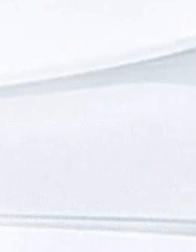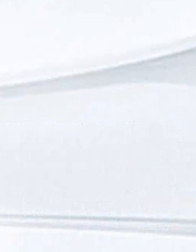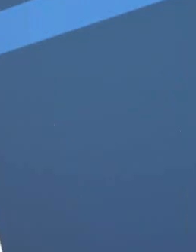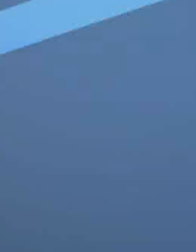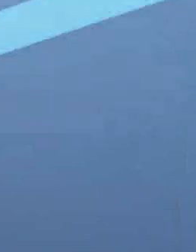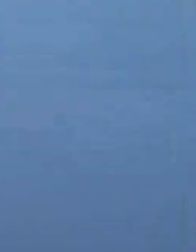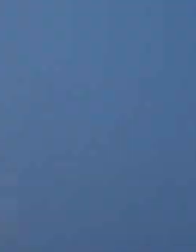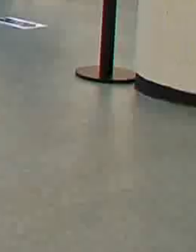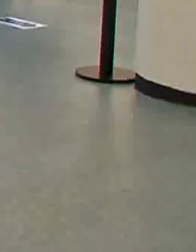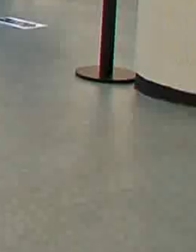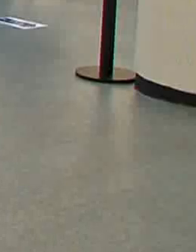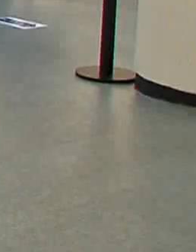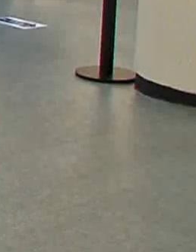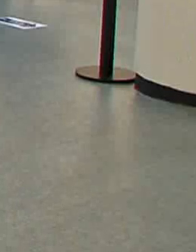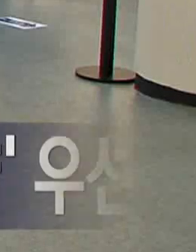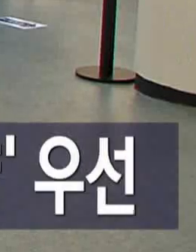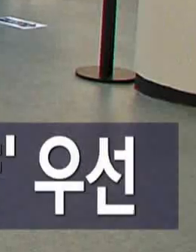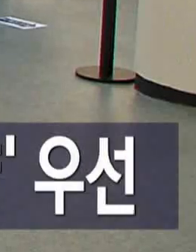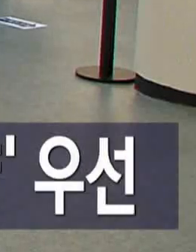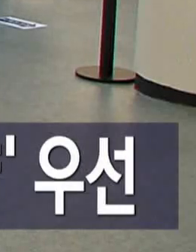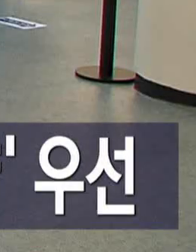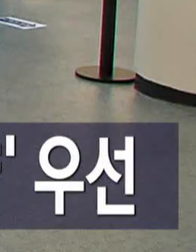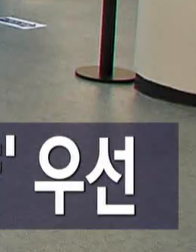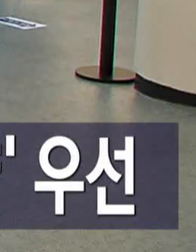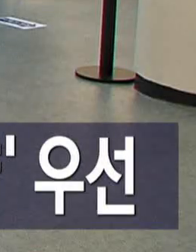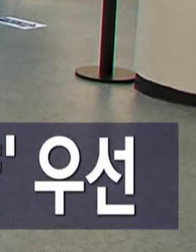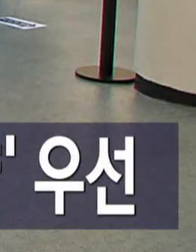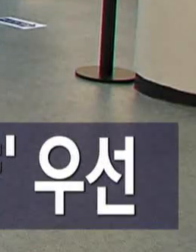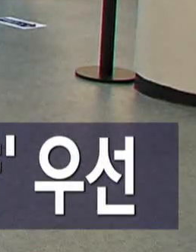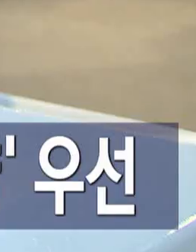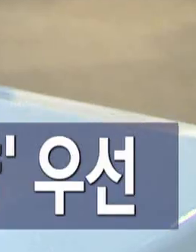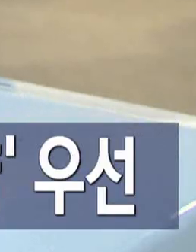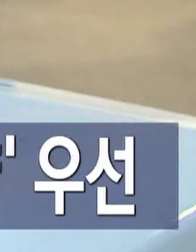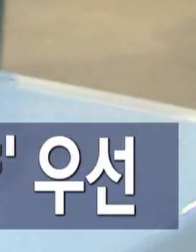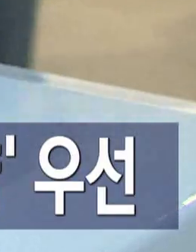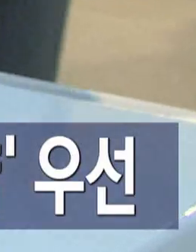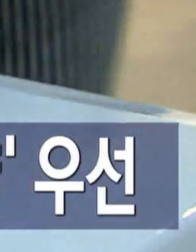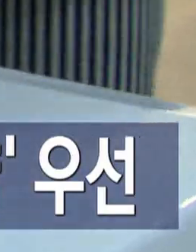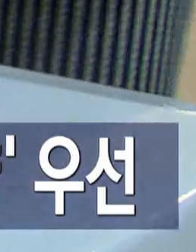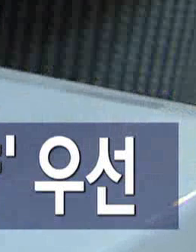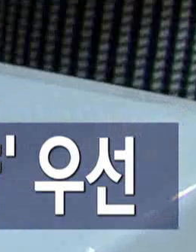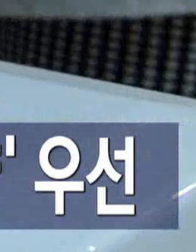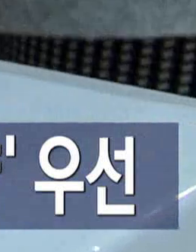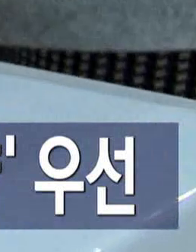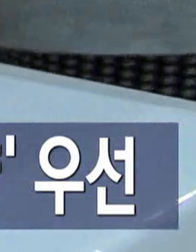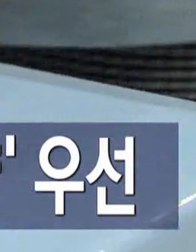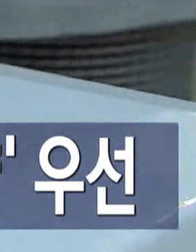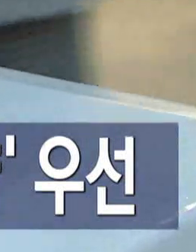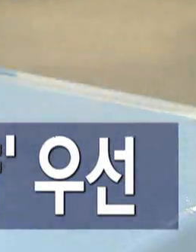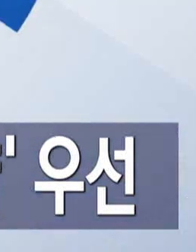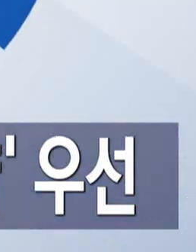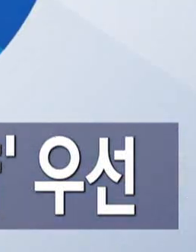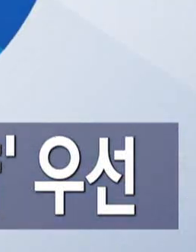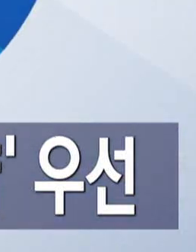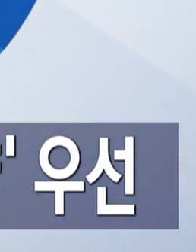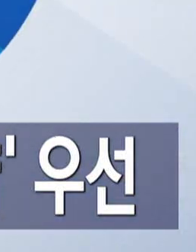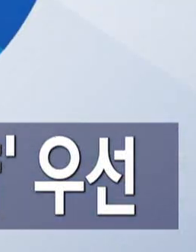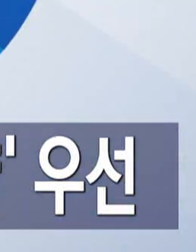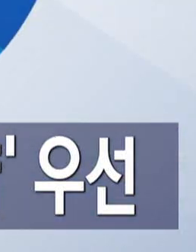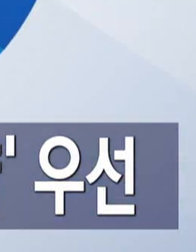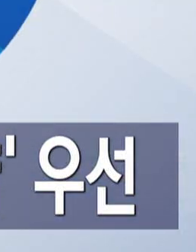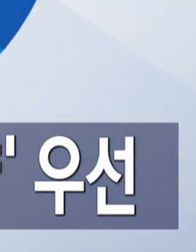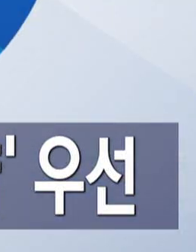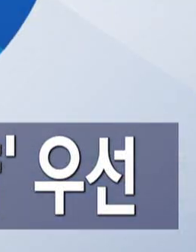꼽았습니다 이번 여론조사에서 지역 유권자들은 국회의원을 선택하는 기준으로 인물과 공약을 가장